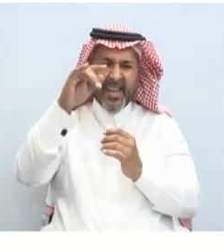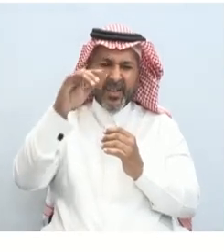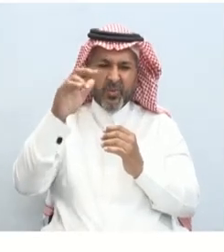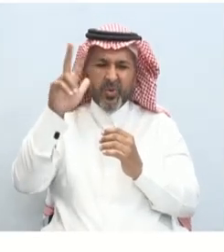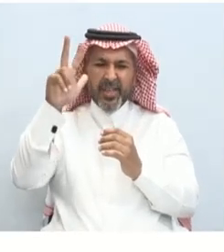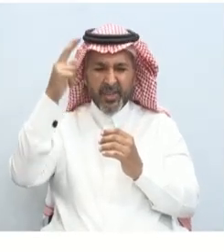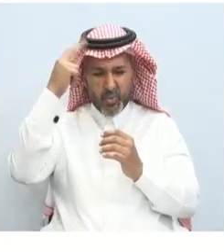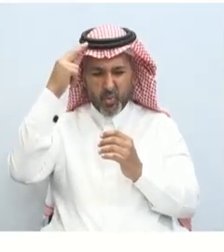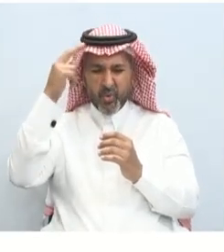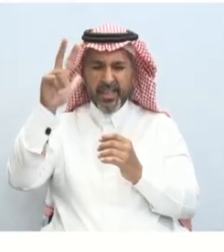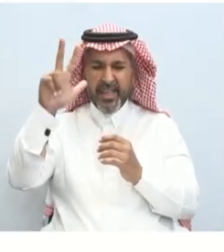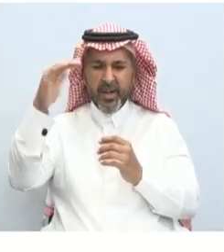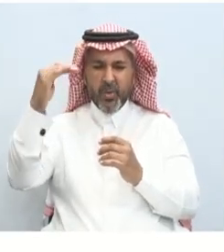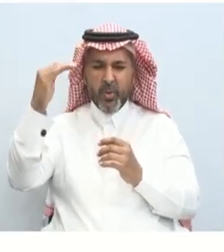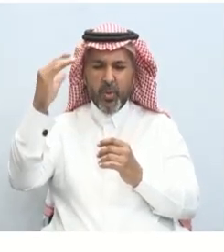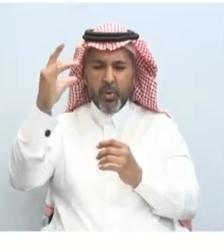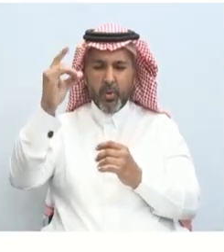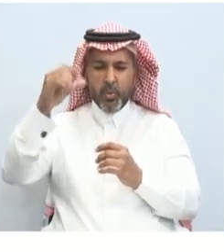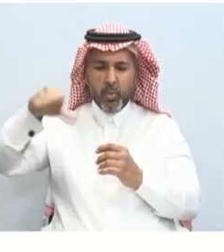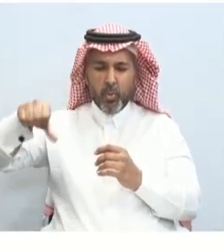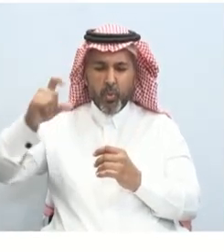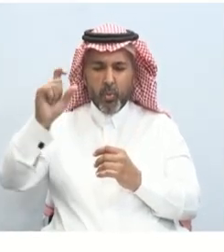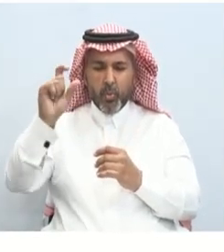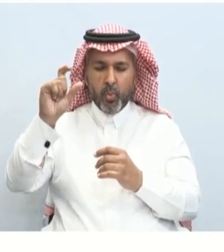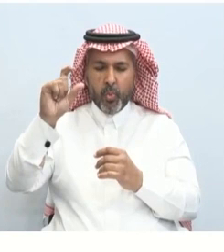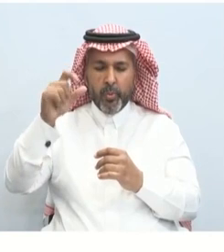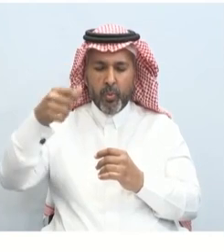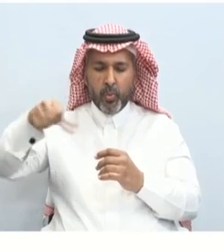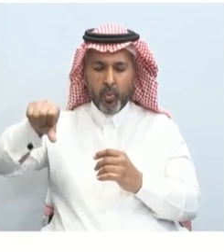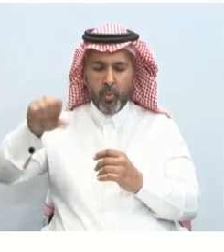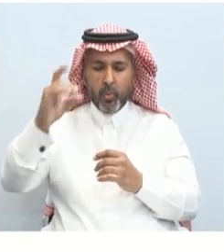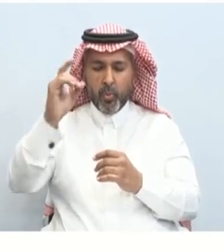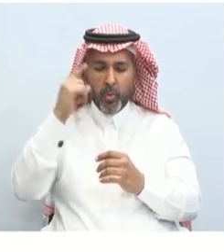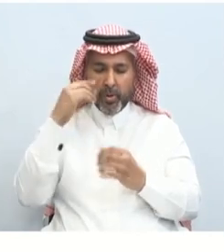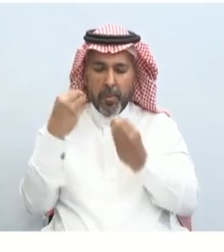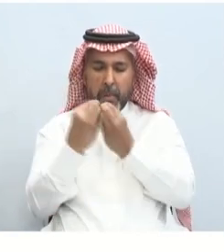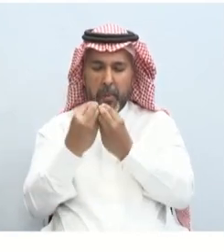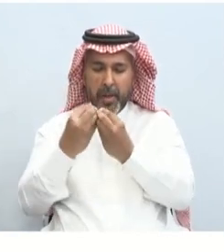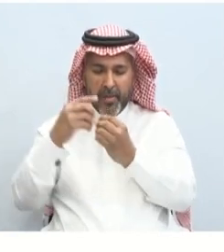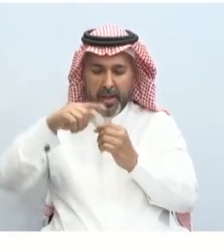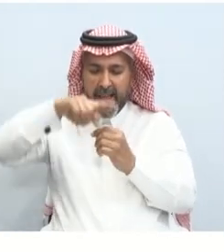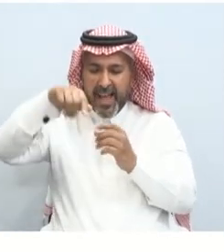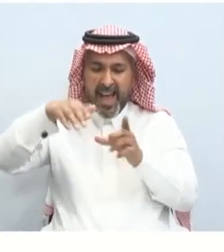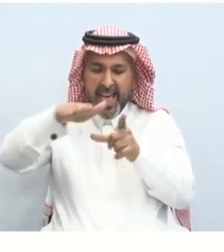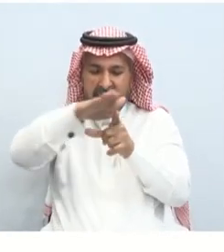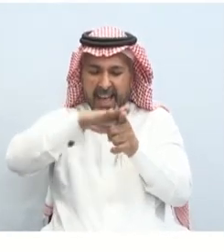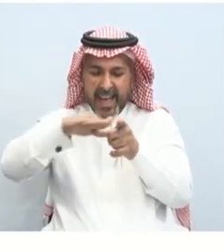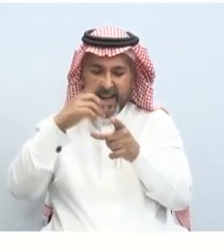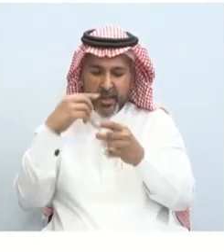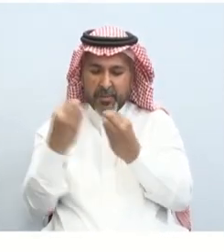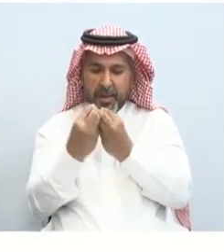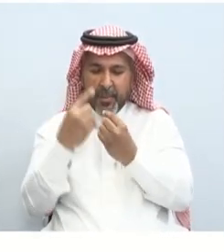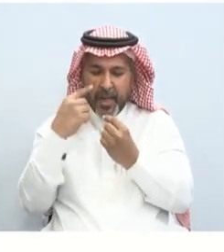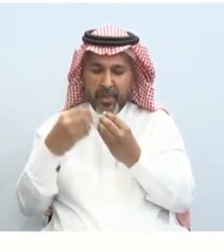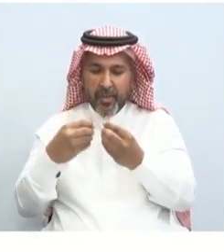التعاون بين شركات الطيران الخليجيه في مجال تنسيق الرحلات الخارجيه سيحقق وفره